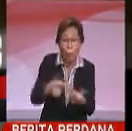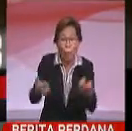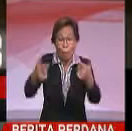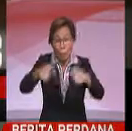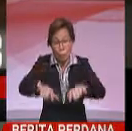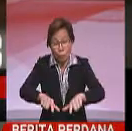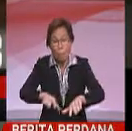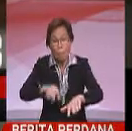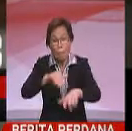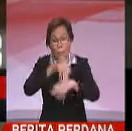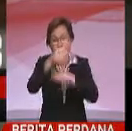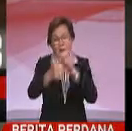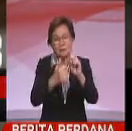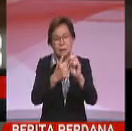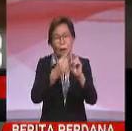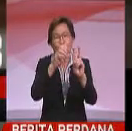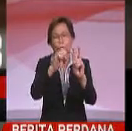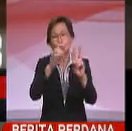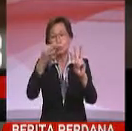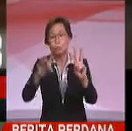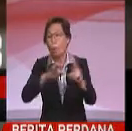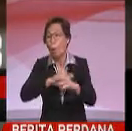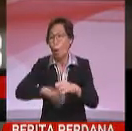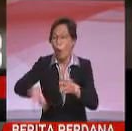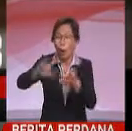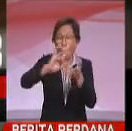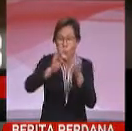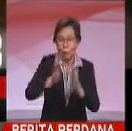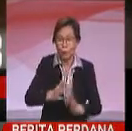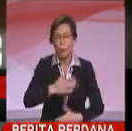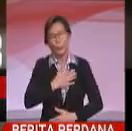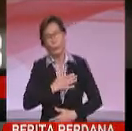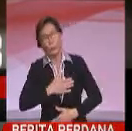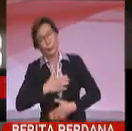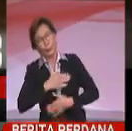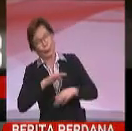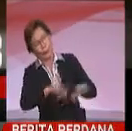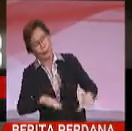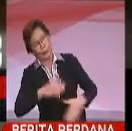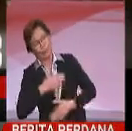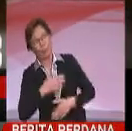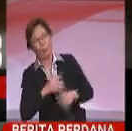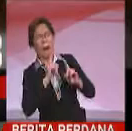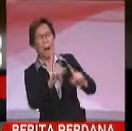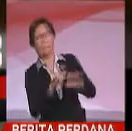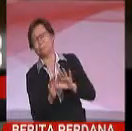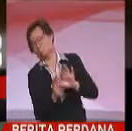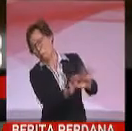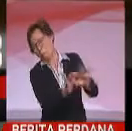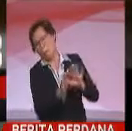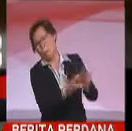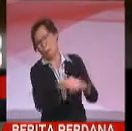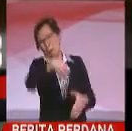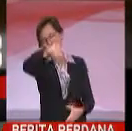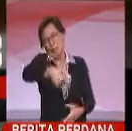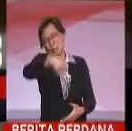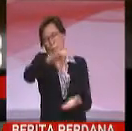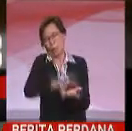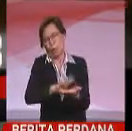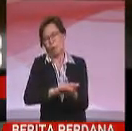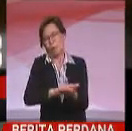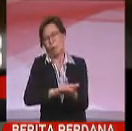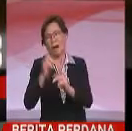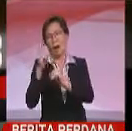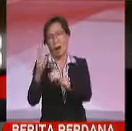di pada tahun lepas. Rata-rata netizen terhibur dengan aksi kanak-kanak itu yang menolak pemberian hadiah beg sekolah Frozen